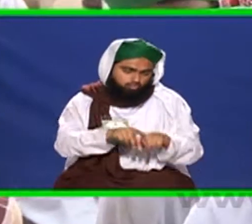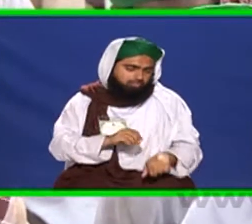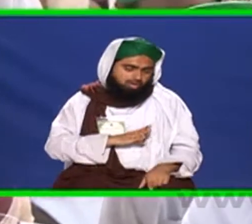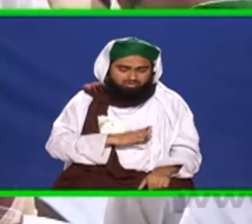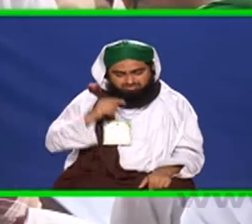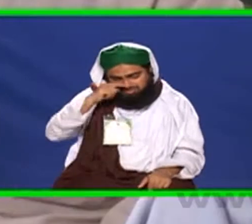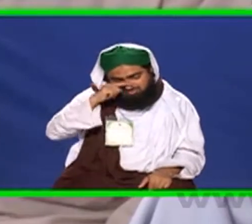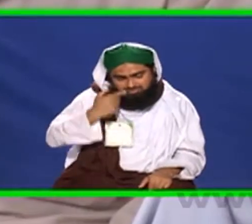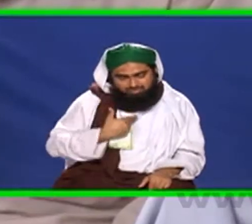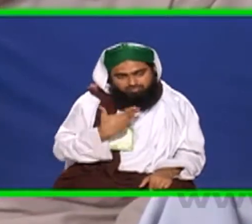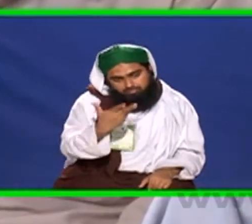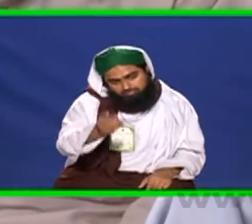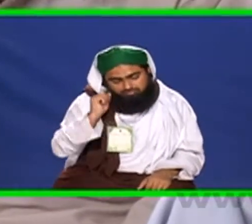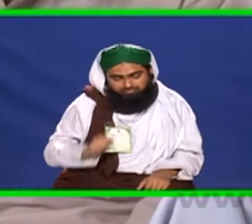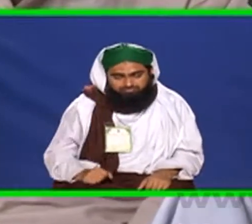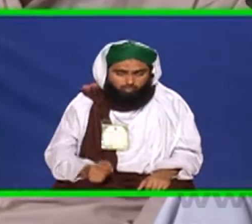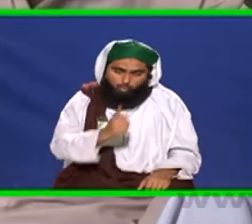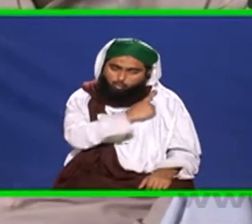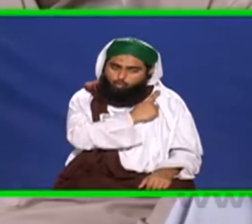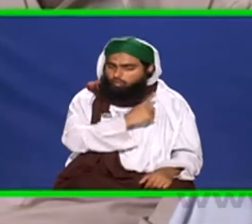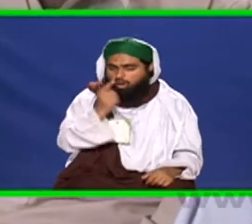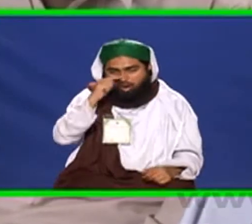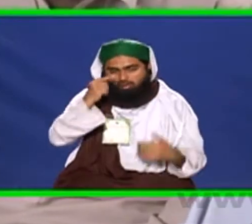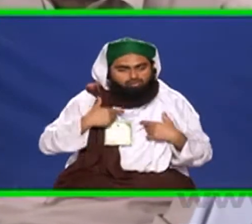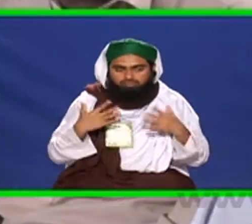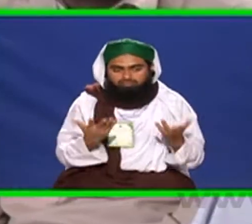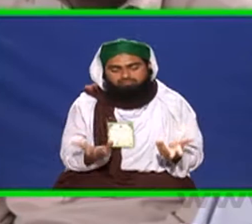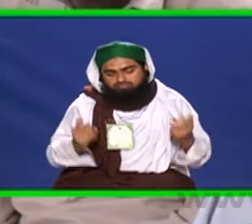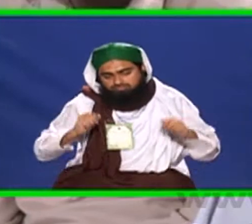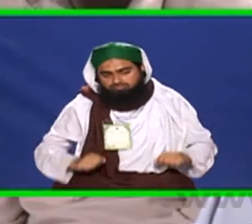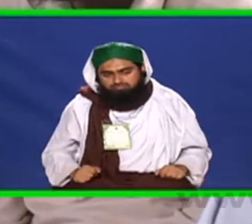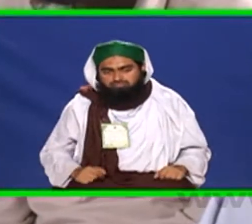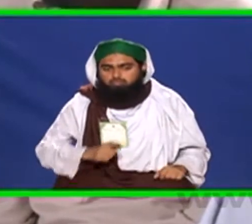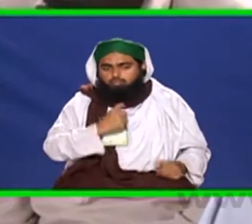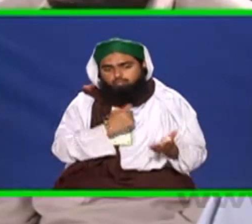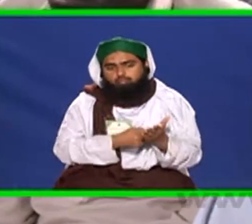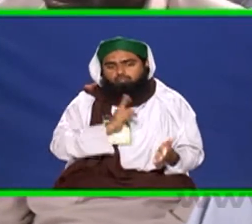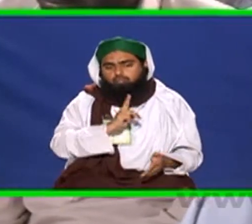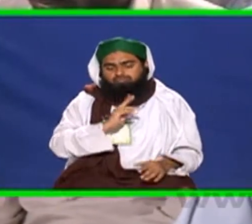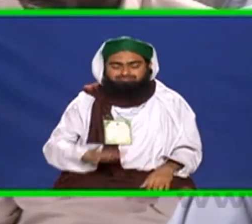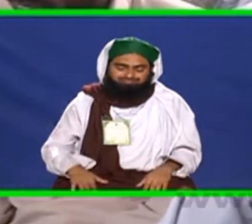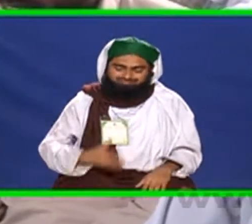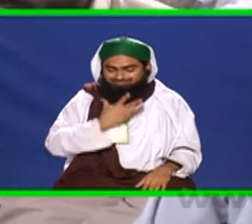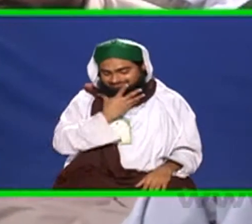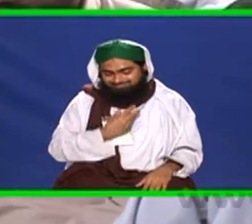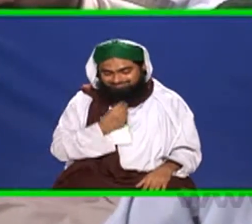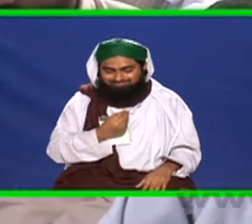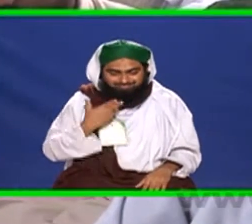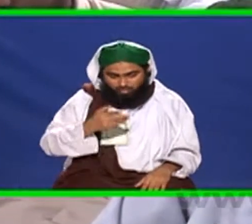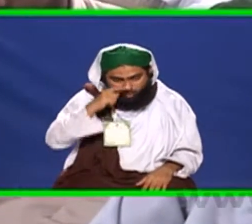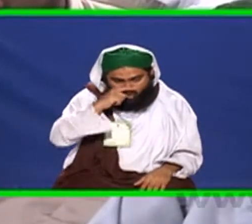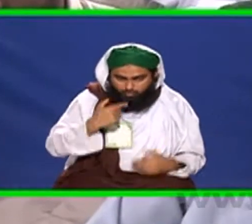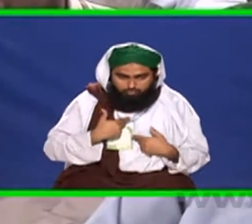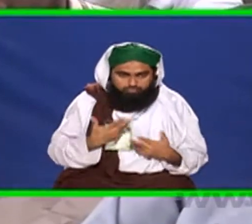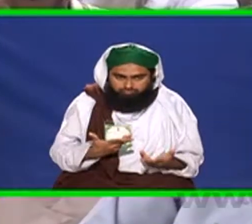گناہ کرتے ہوئے بالکل شرم نہیں آتی. مثلا داڑھی رکھتے ہوئے شرم آتی ہے، داڑھی مونڈتے ہوئے شرم نہیں آتی. بھائی داڑھی